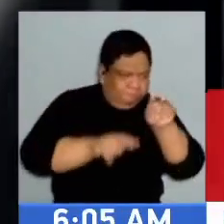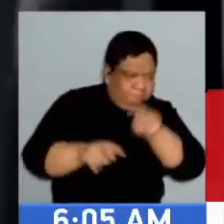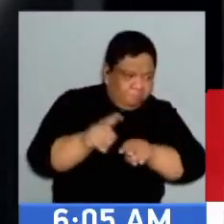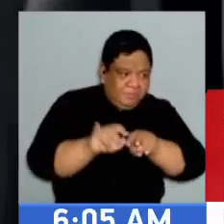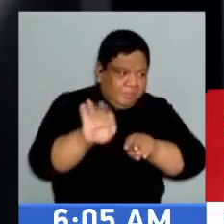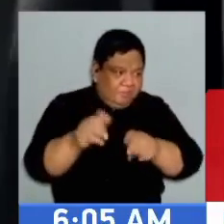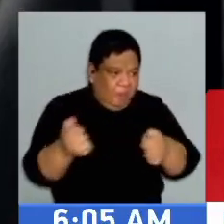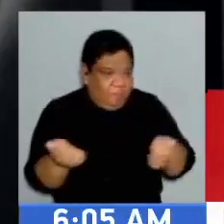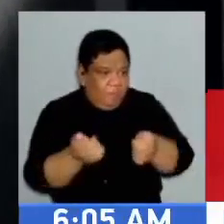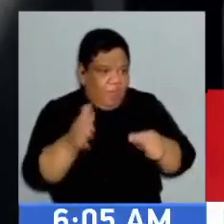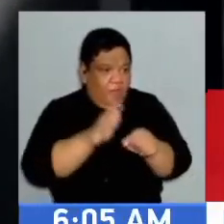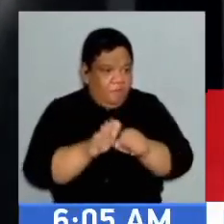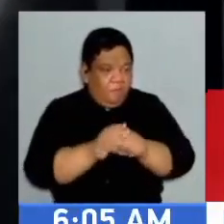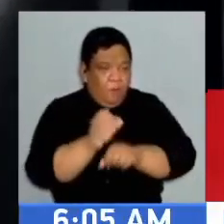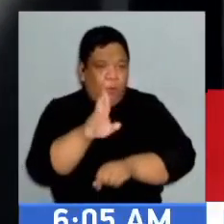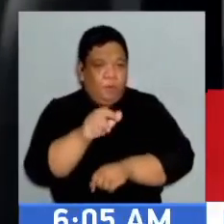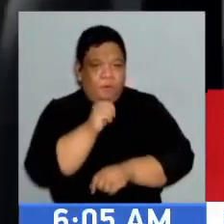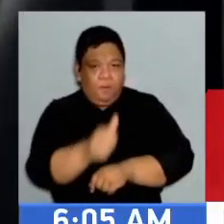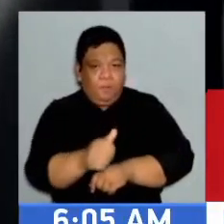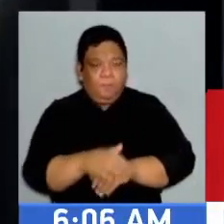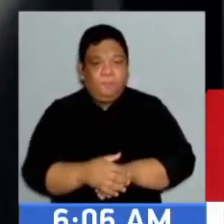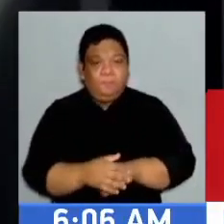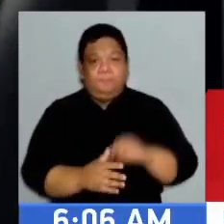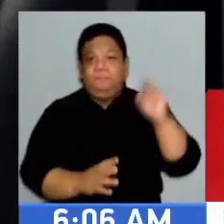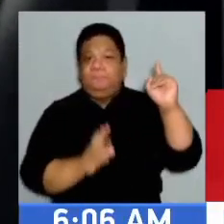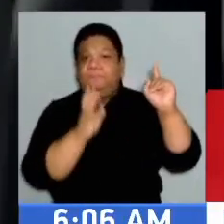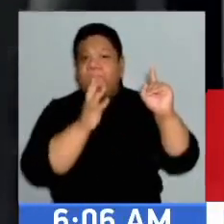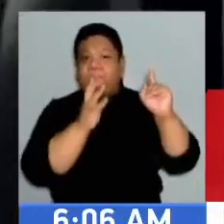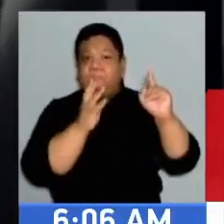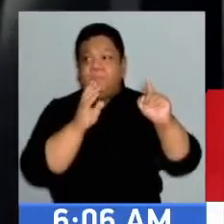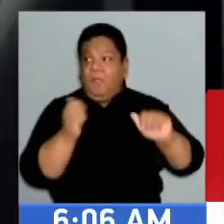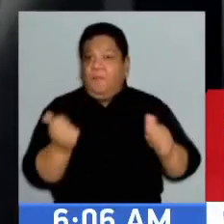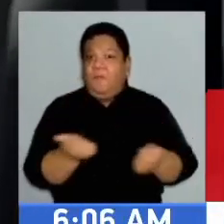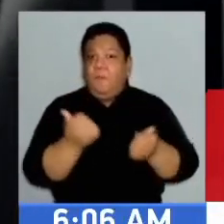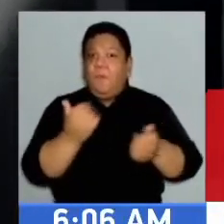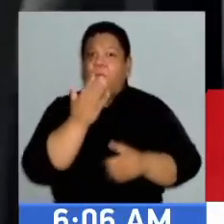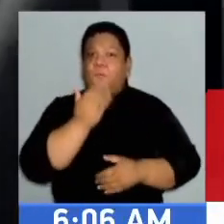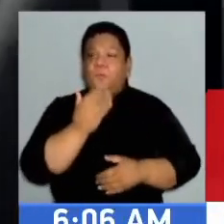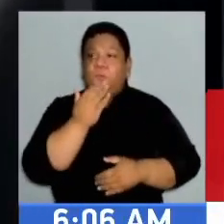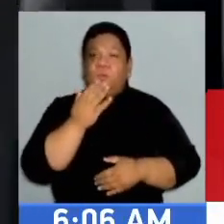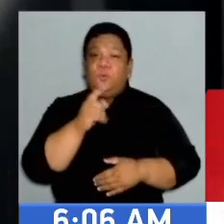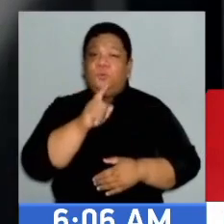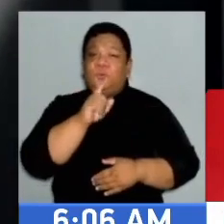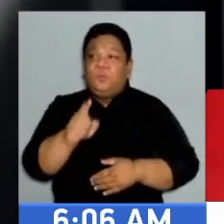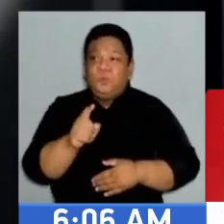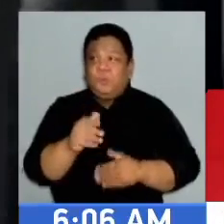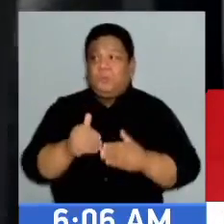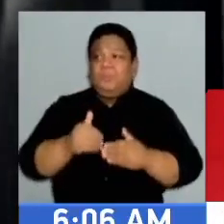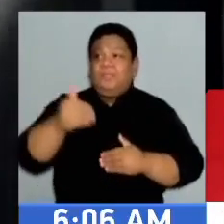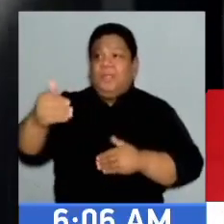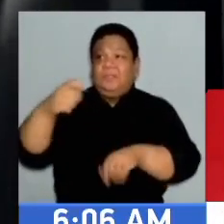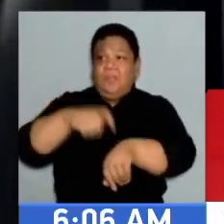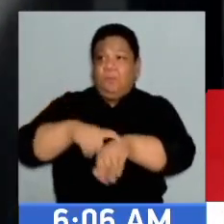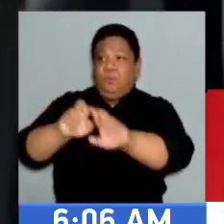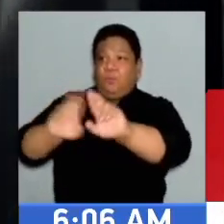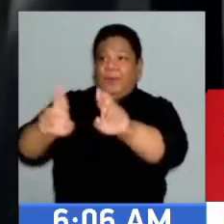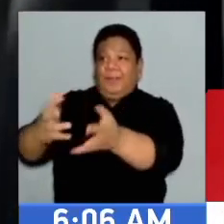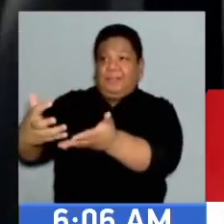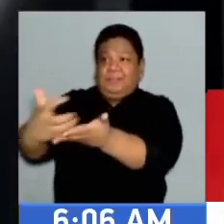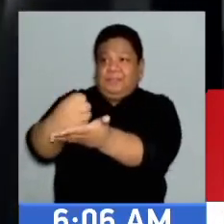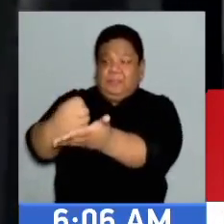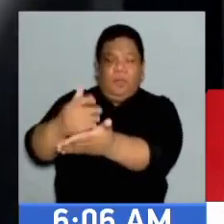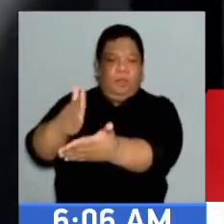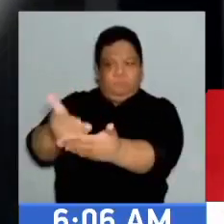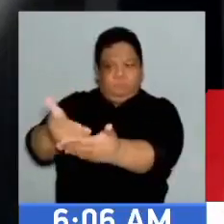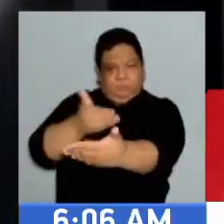We will have ample sugar Iyung shortages usually is felt before the next meiling po so usually At The Beginning first quarter of